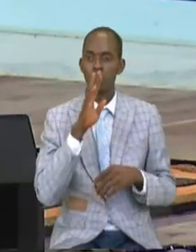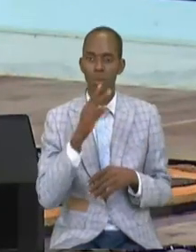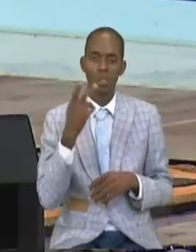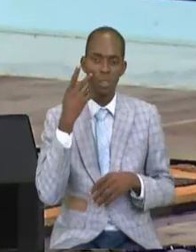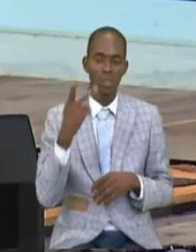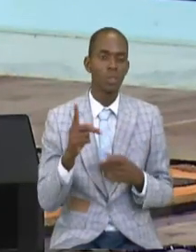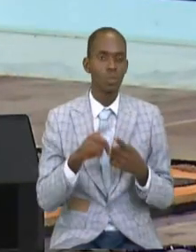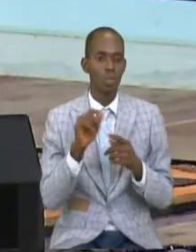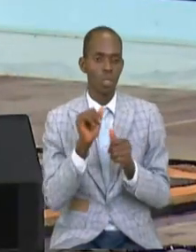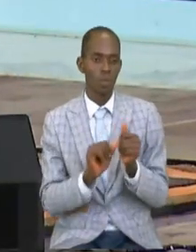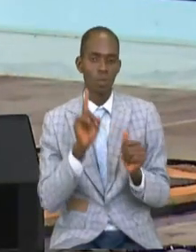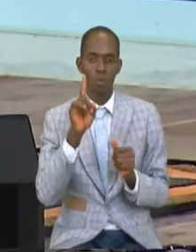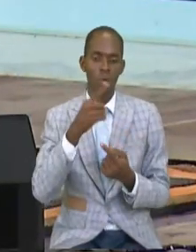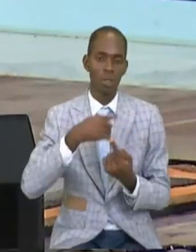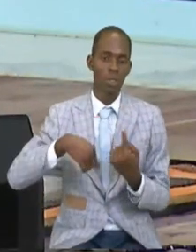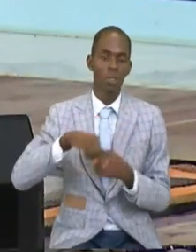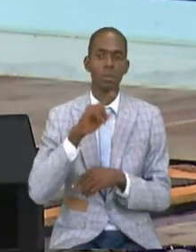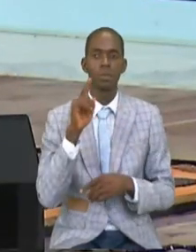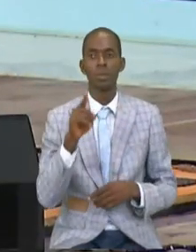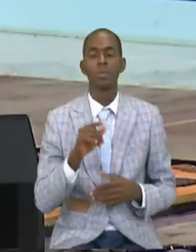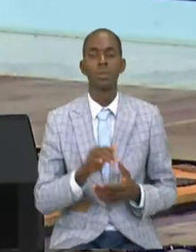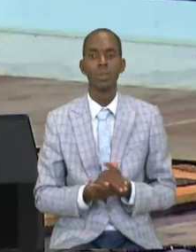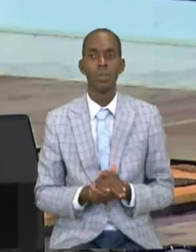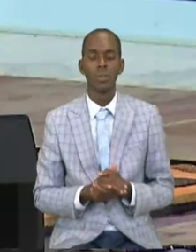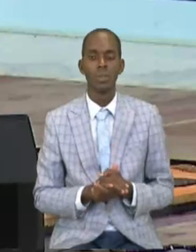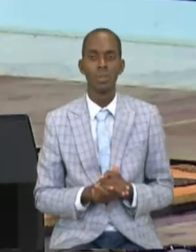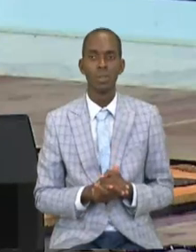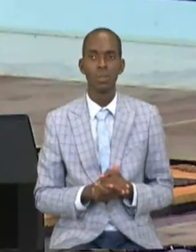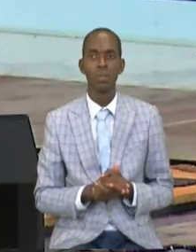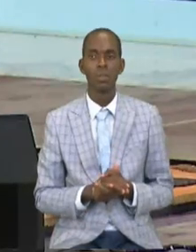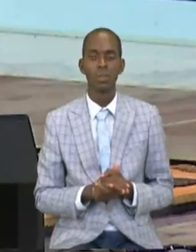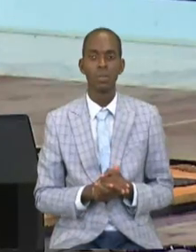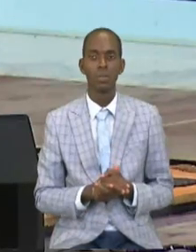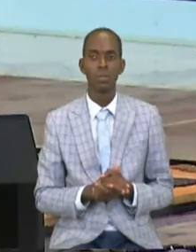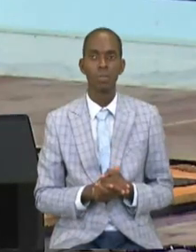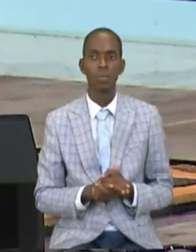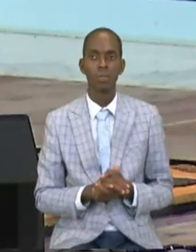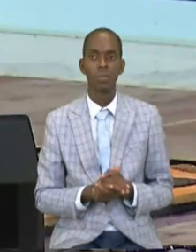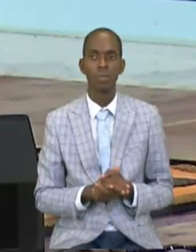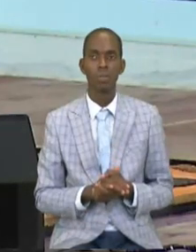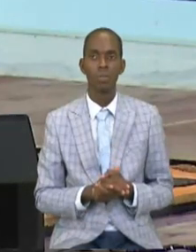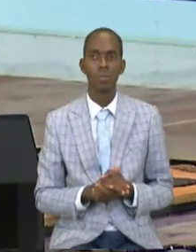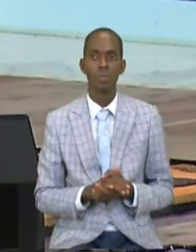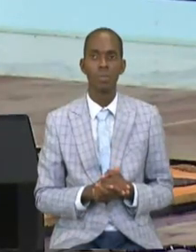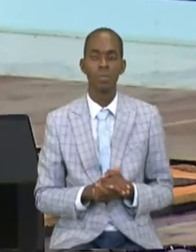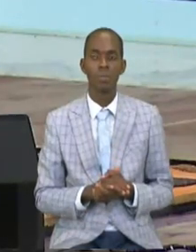Une vie nouvelle de victoire, de triomphe, visible à tout le monde.